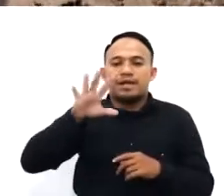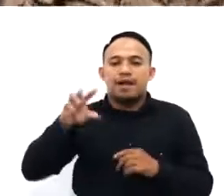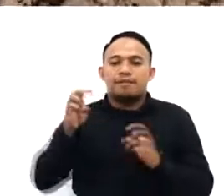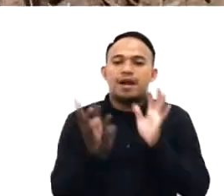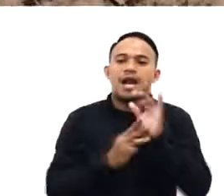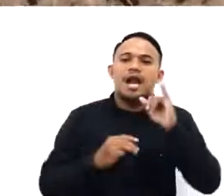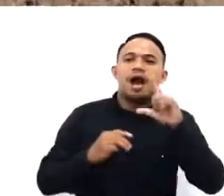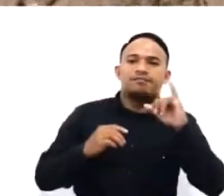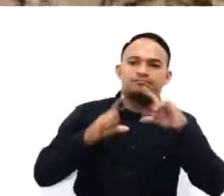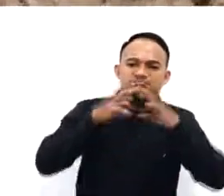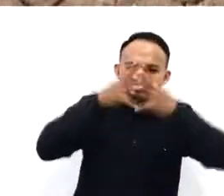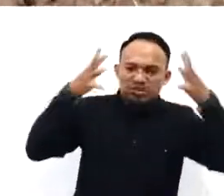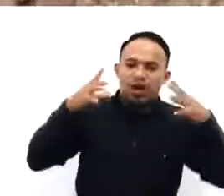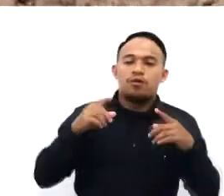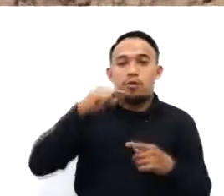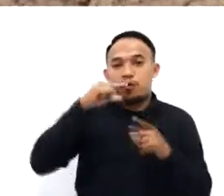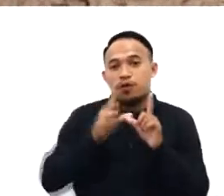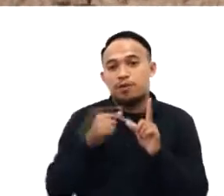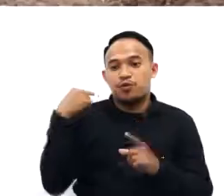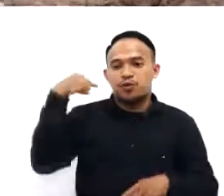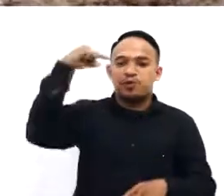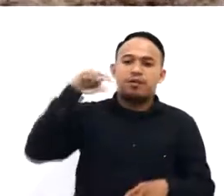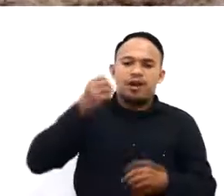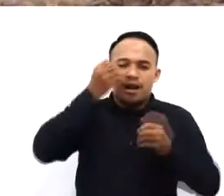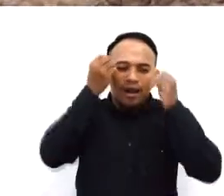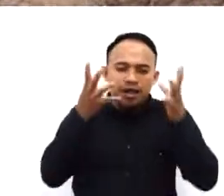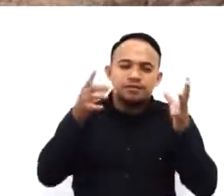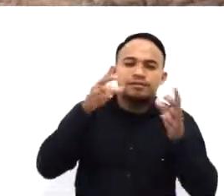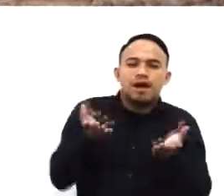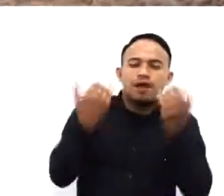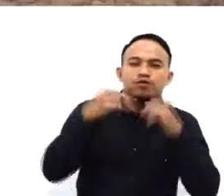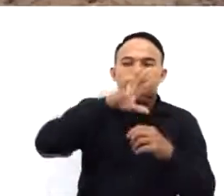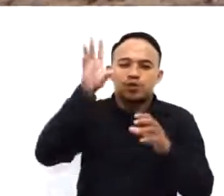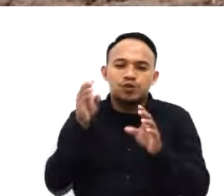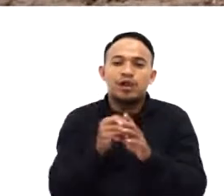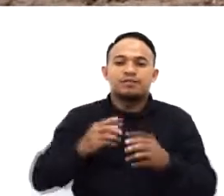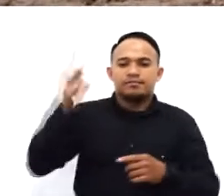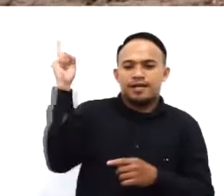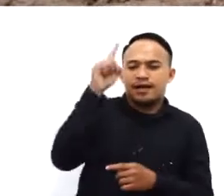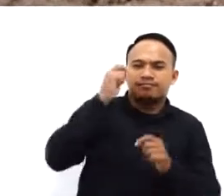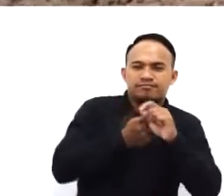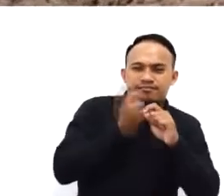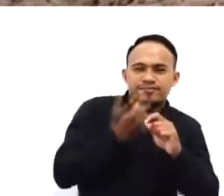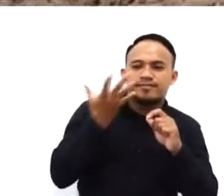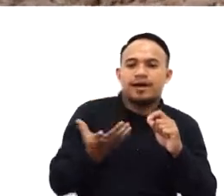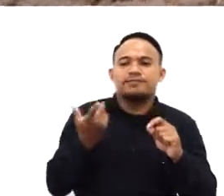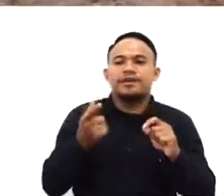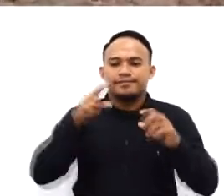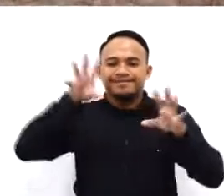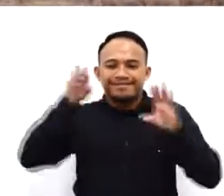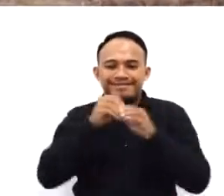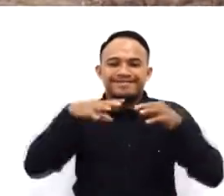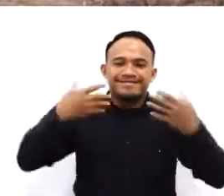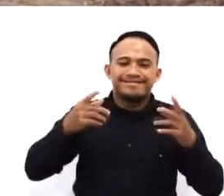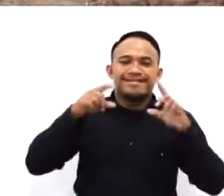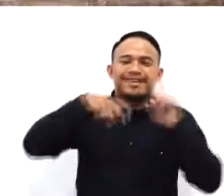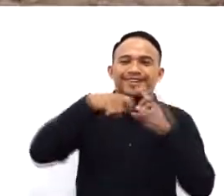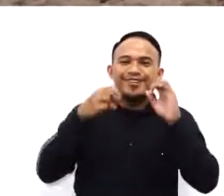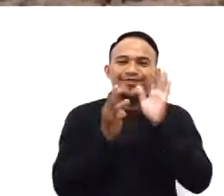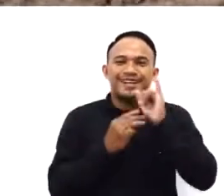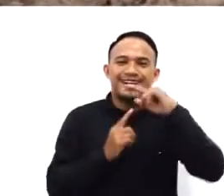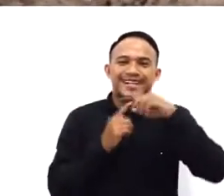Provinsi Gorontalo dalam meningkatkan produksi dan produktivitas pertanian yang akan berdampak pada